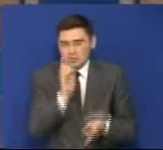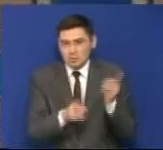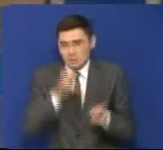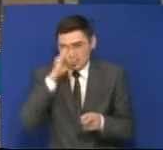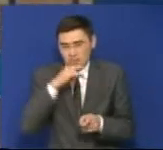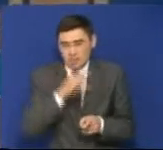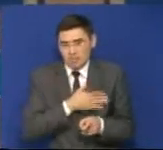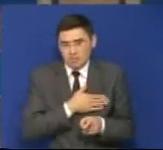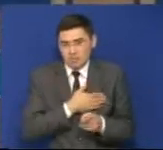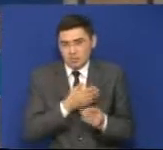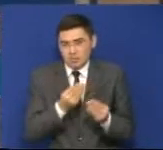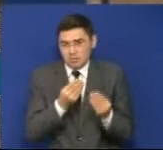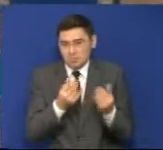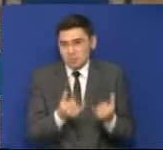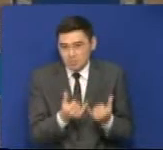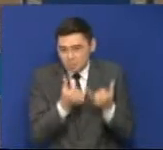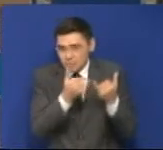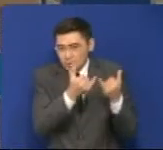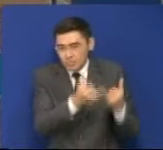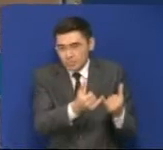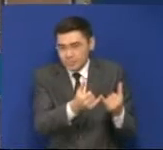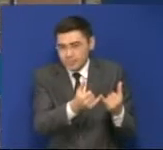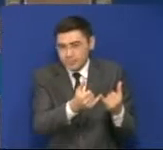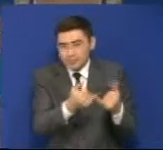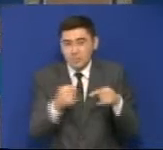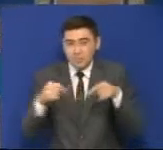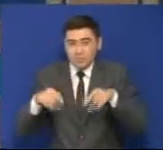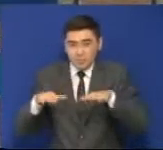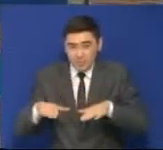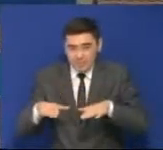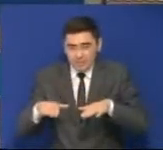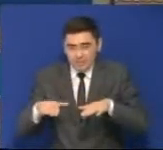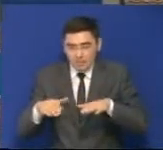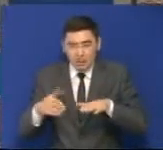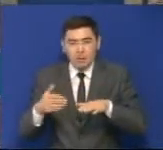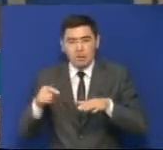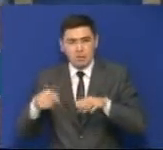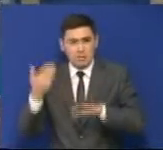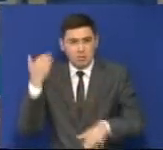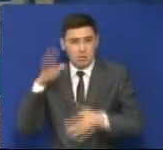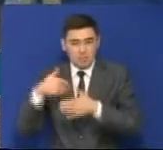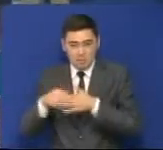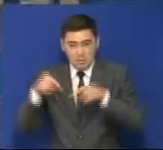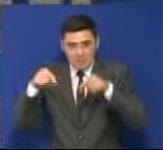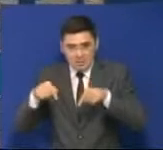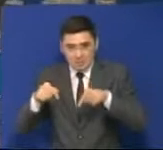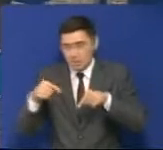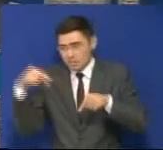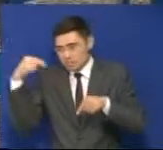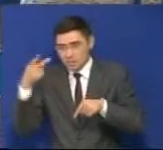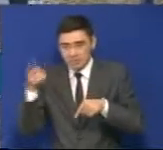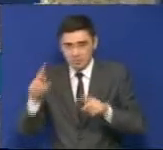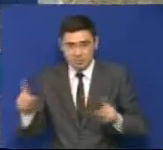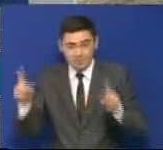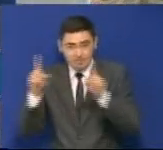береді. Қос ел басшысы шағын құрамдағы кездесуде дәл осы бөлмеде жабық есік күйінде маңызды мәселелерді